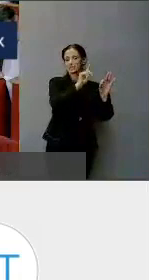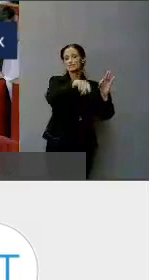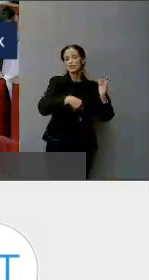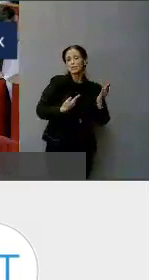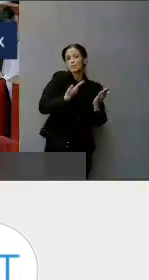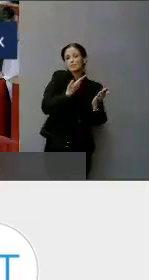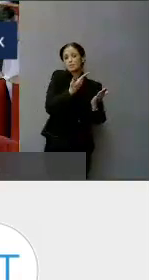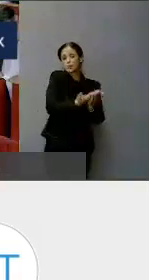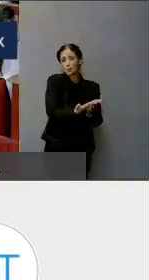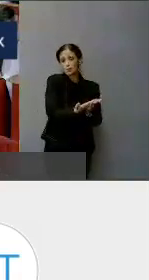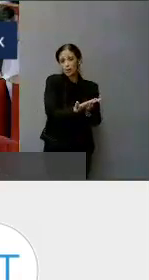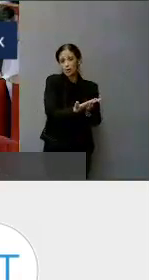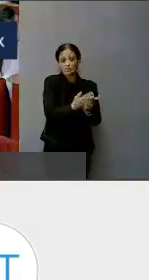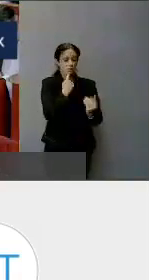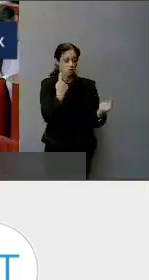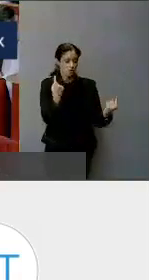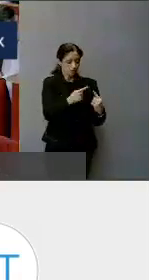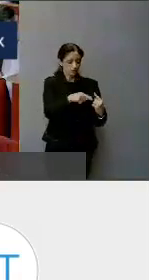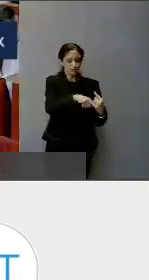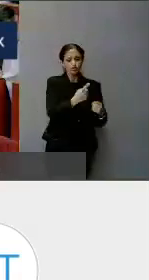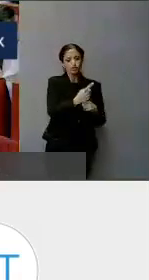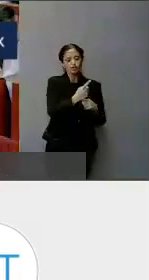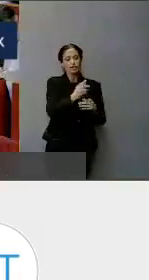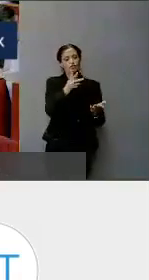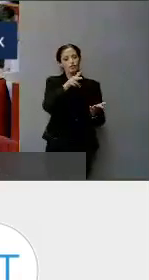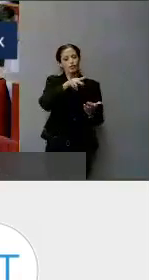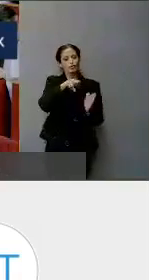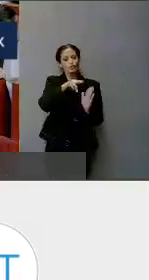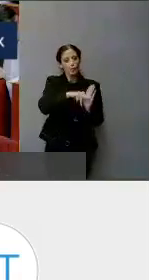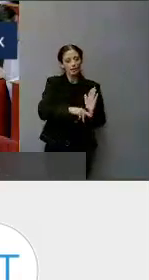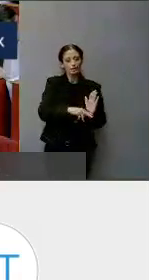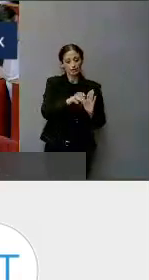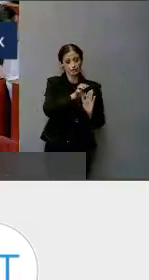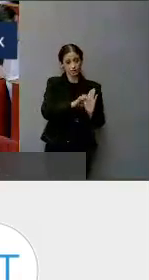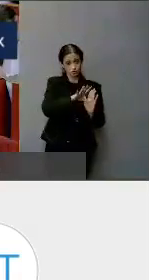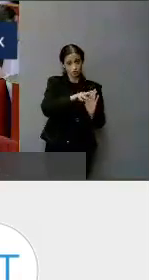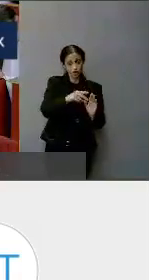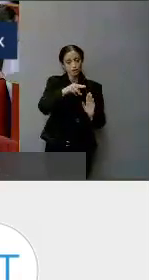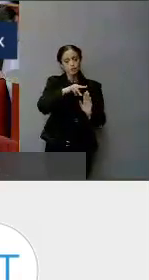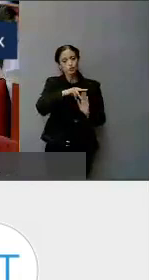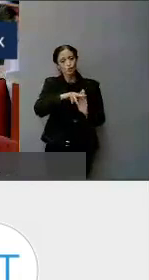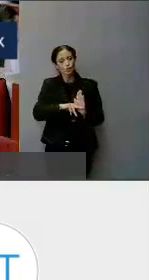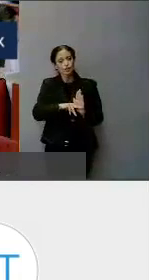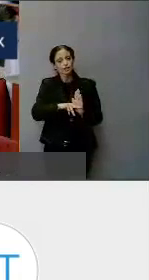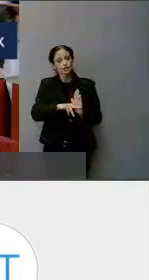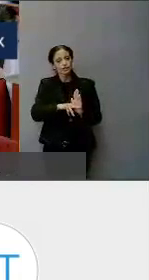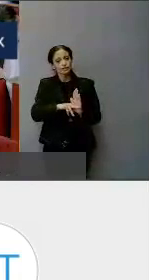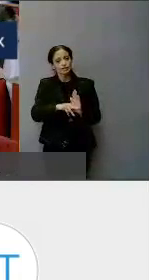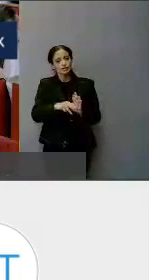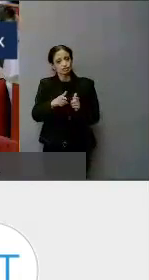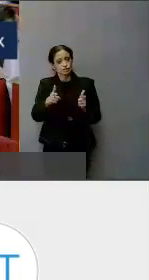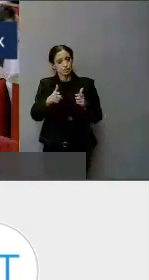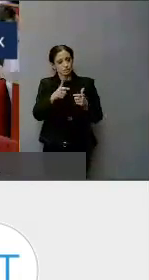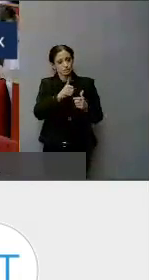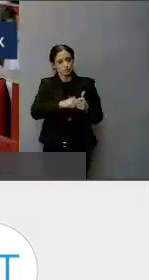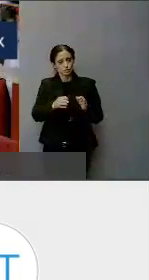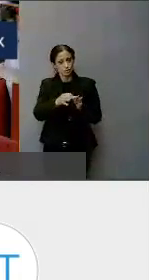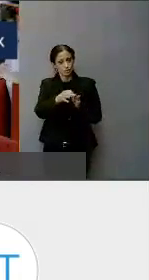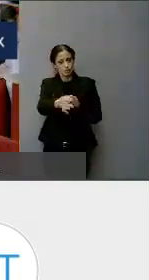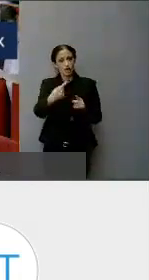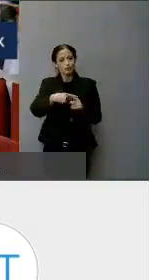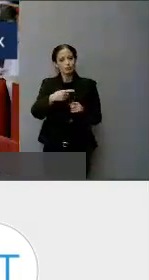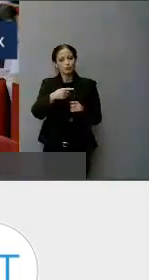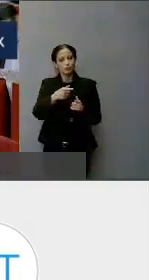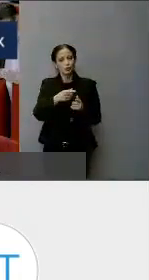contraddizioni con la normativa regionale la normativa della municipalità della città metropolitana e la normativo